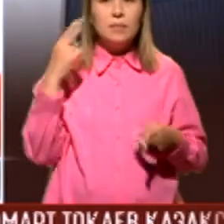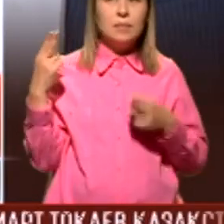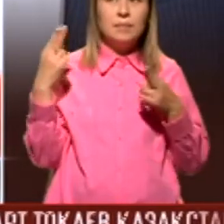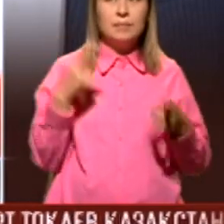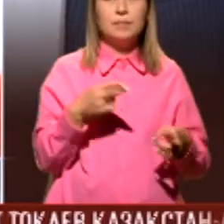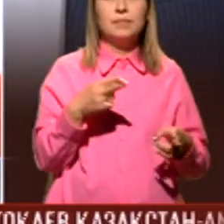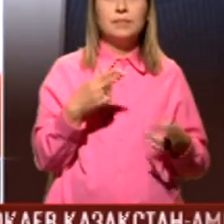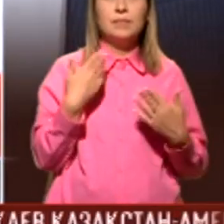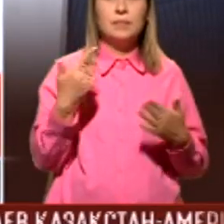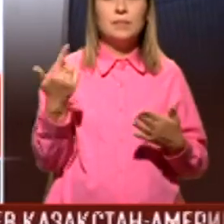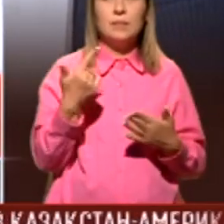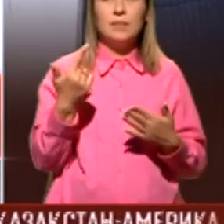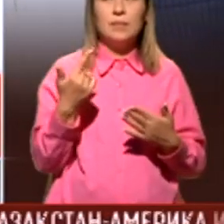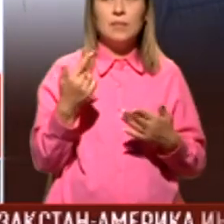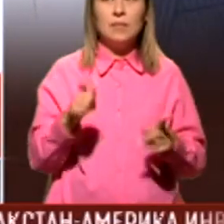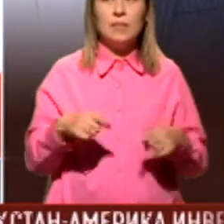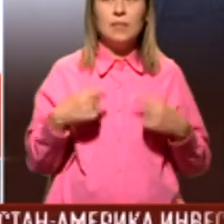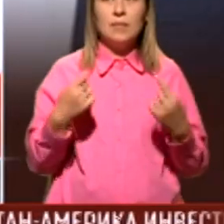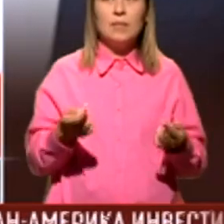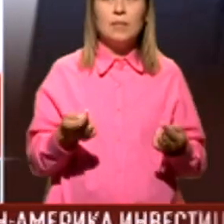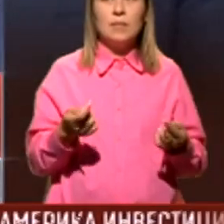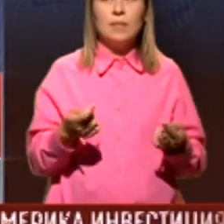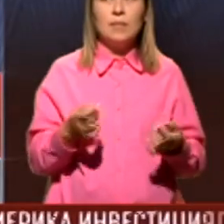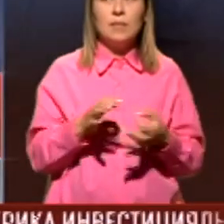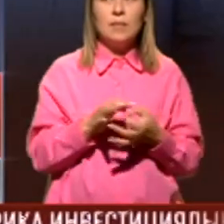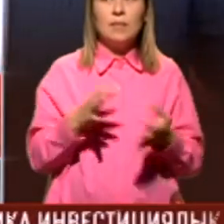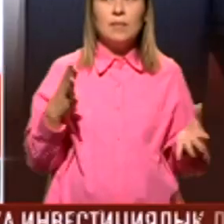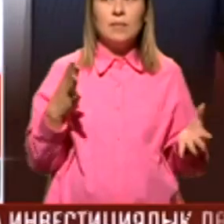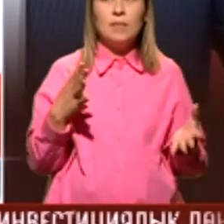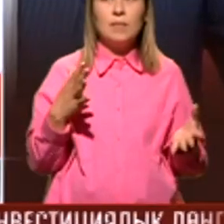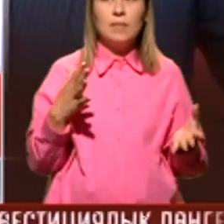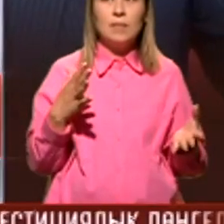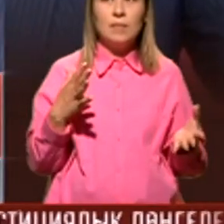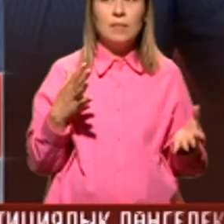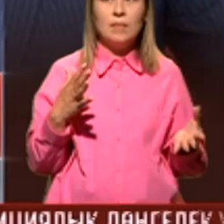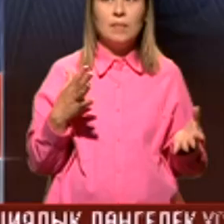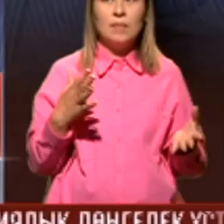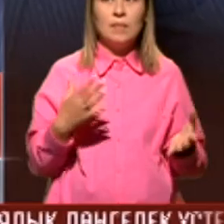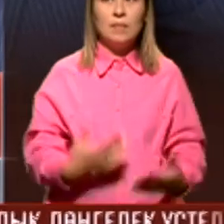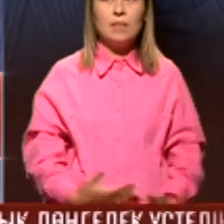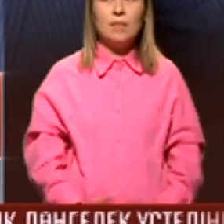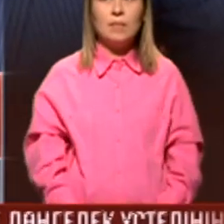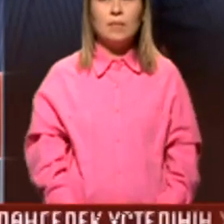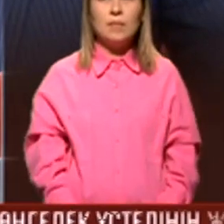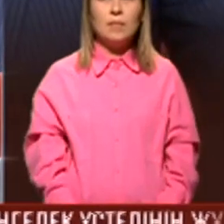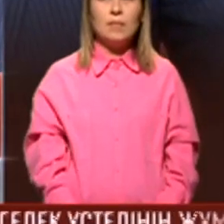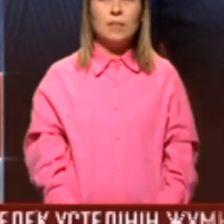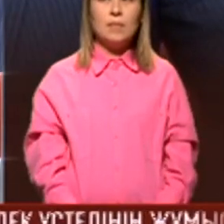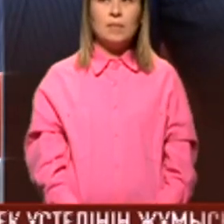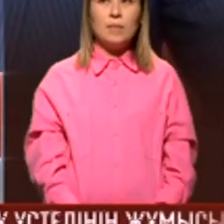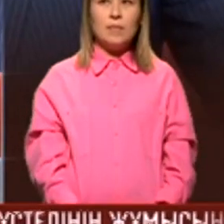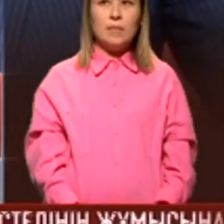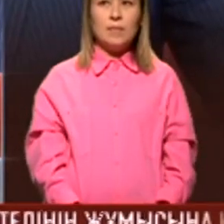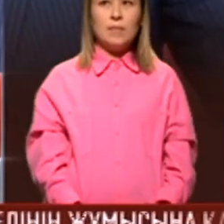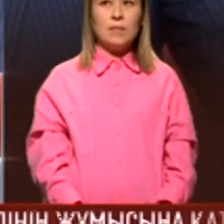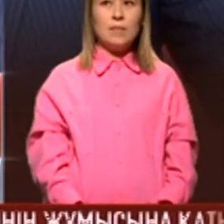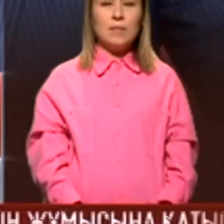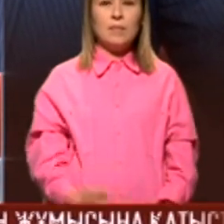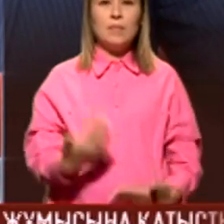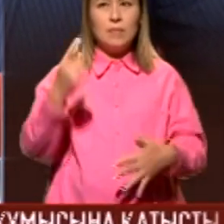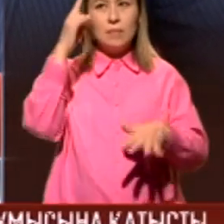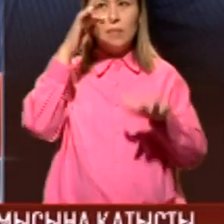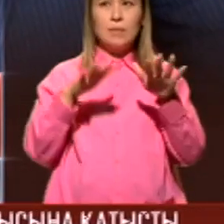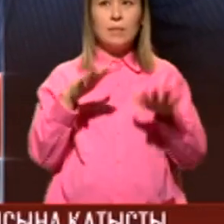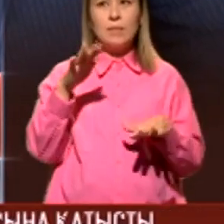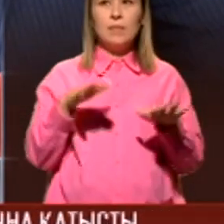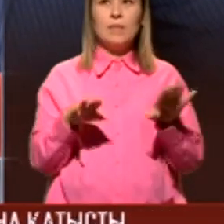де бізге кепілдік береміз. Тәуелсіздіктеріңізге сыртқы саясаттарыңызға қол араластырмаймыз дейді. Сонда соғанда күмәнмен қарап тұрсыз ба?